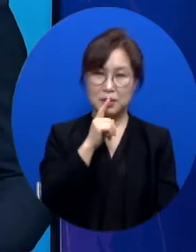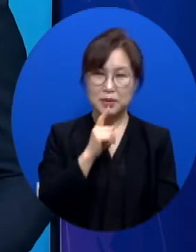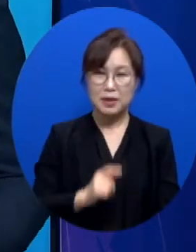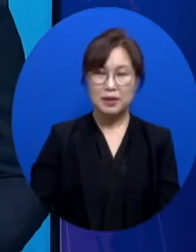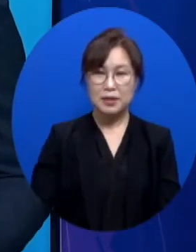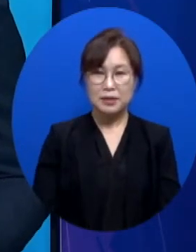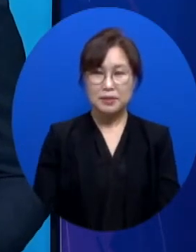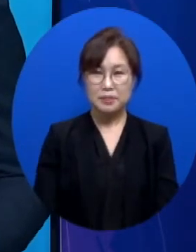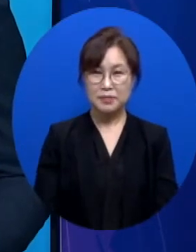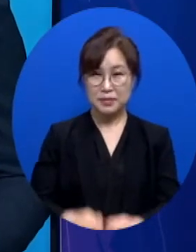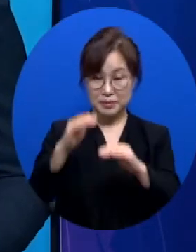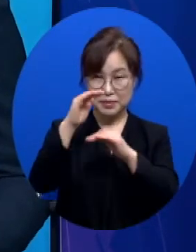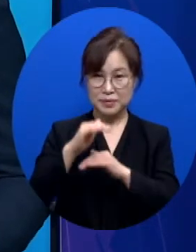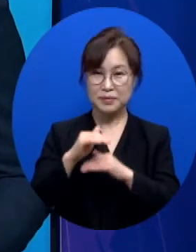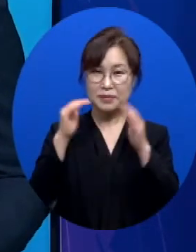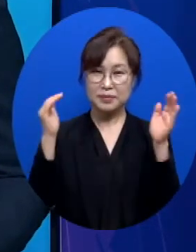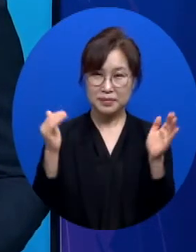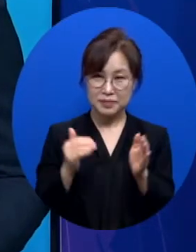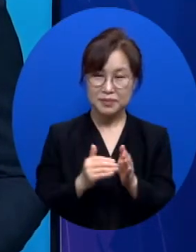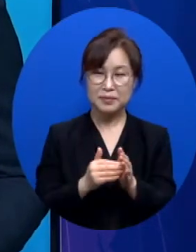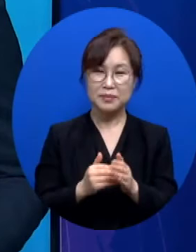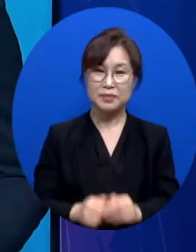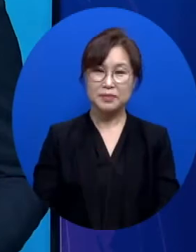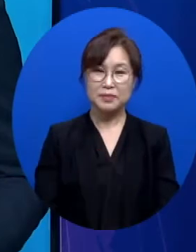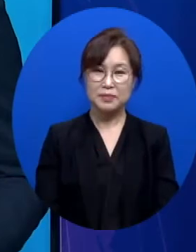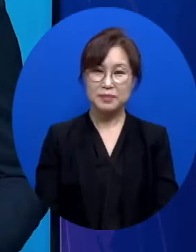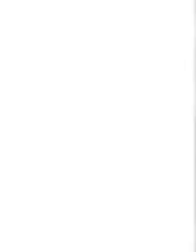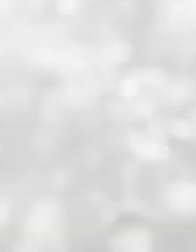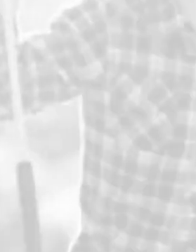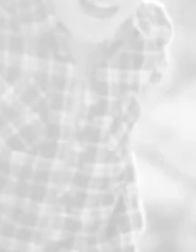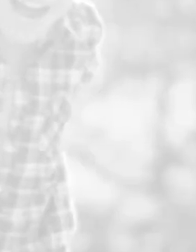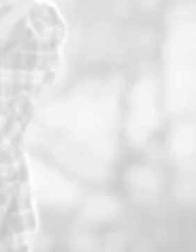지금까지 소셜브리핑 크리스천을 위한 세상복이었습니다.